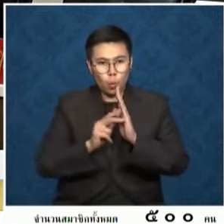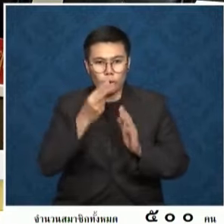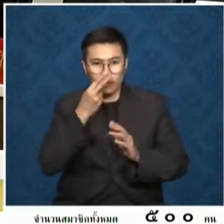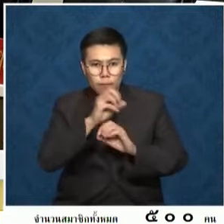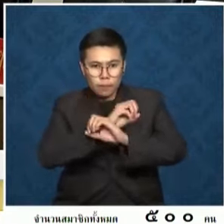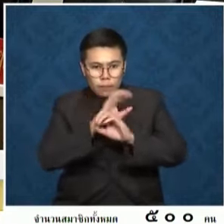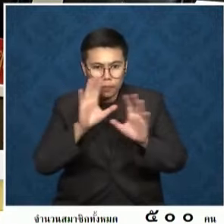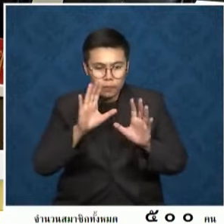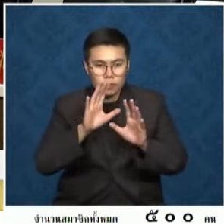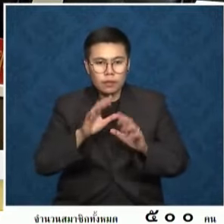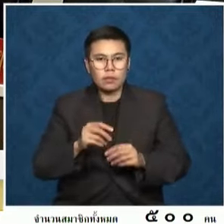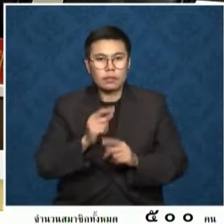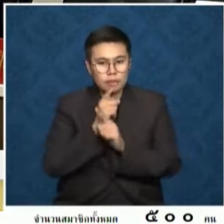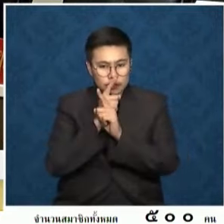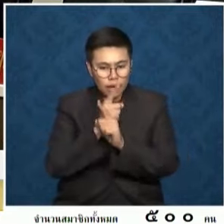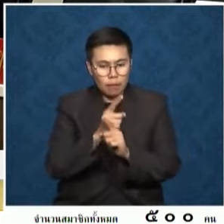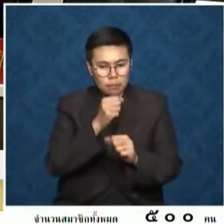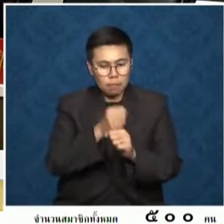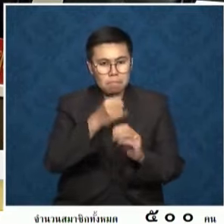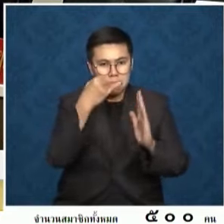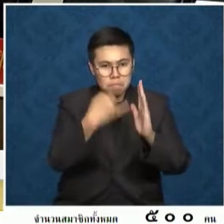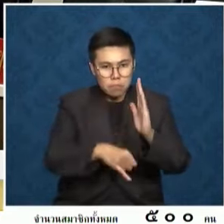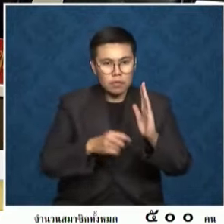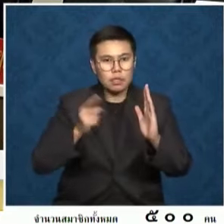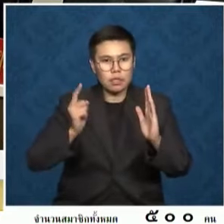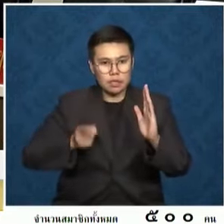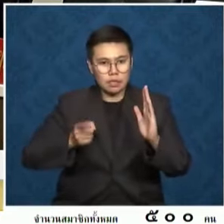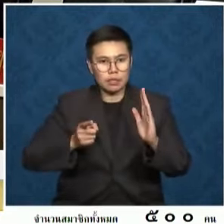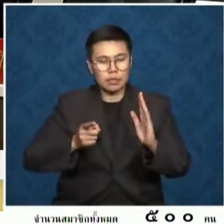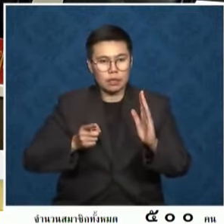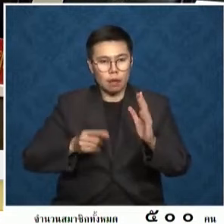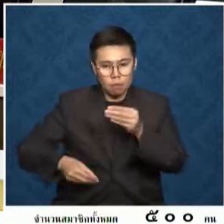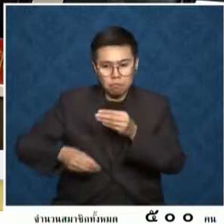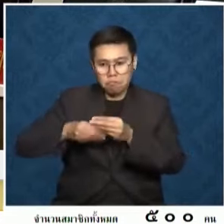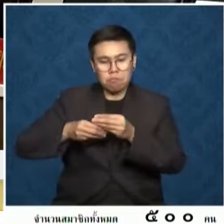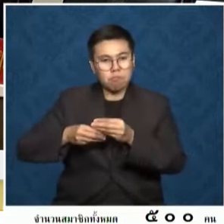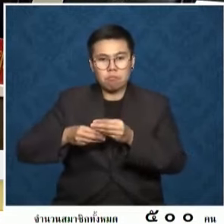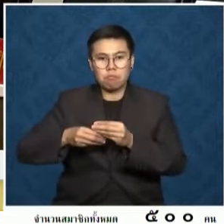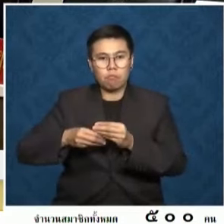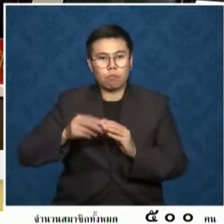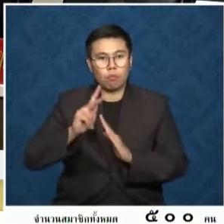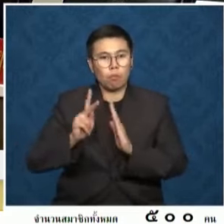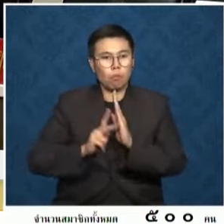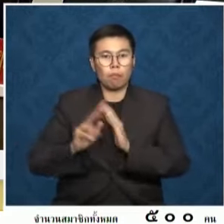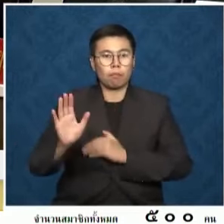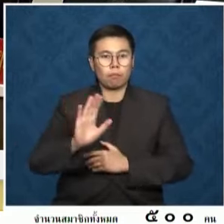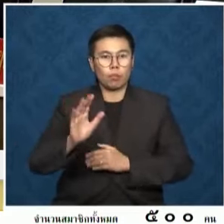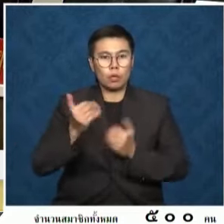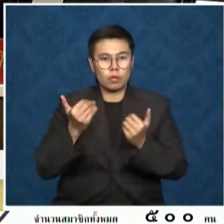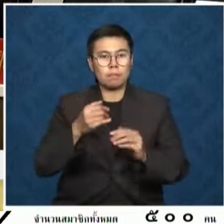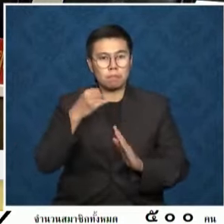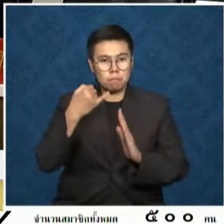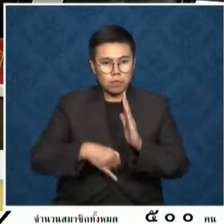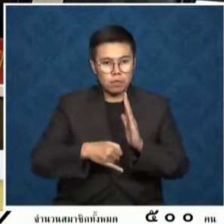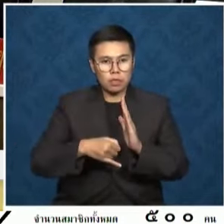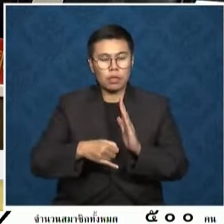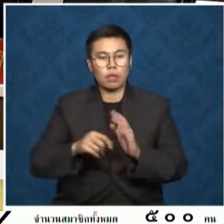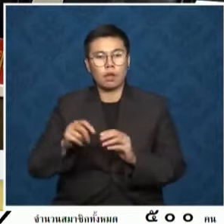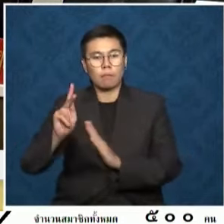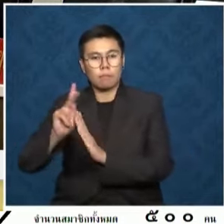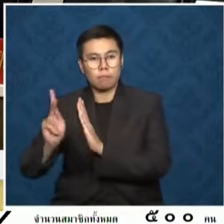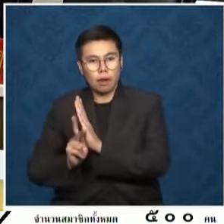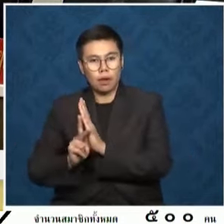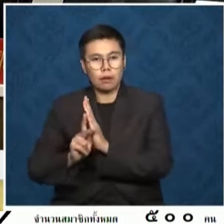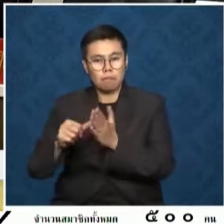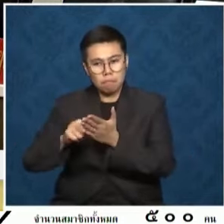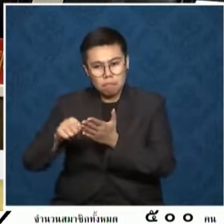ส่วนกับความผิดที่เกิดขึ้นจริงซึ่งคำถามสำคัญก็คือวันนี้ความผิดดังกล่าวกับกฎหมายที่กำลังปรับใช้นั้